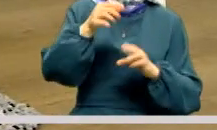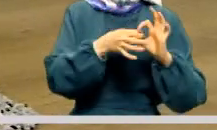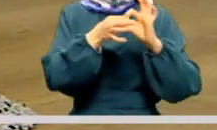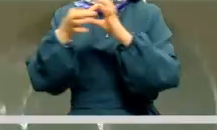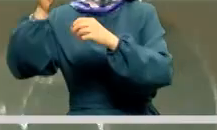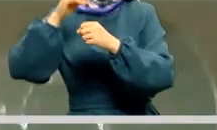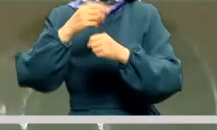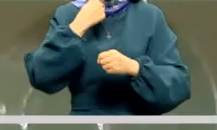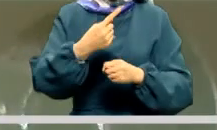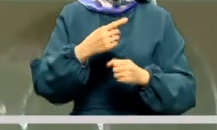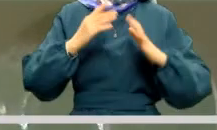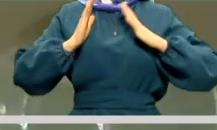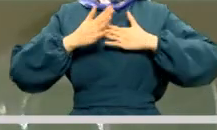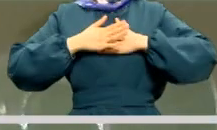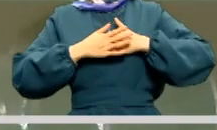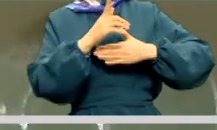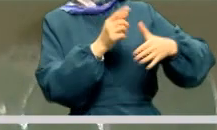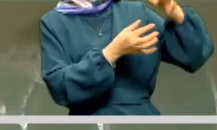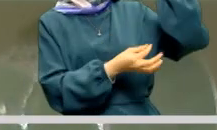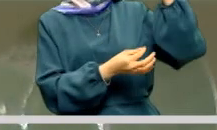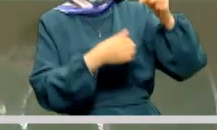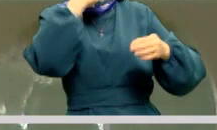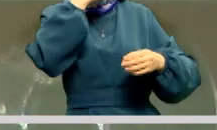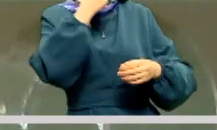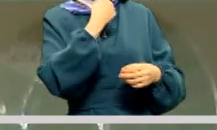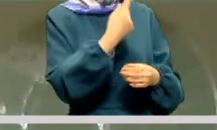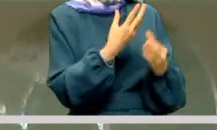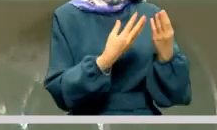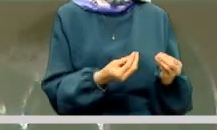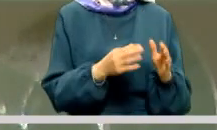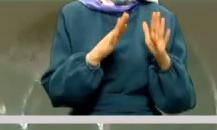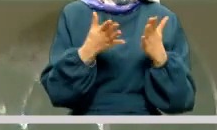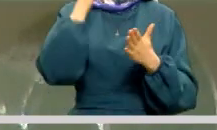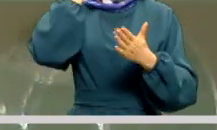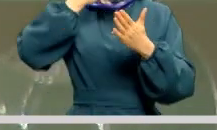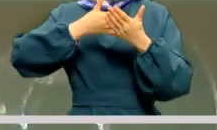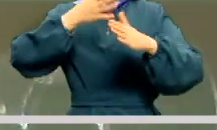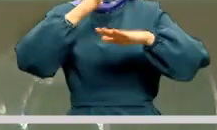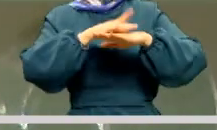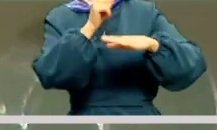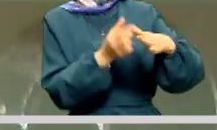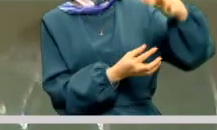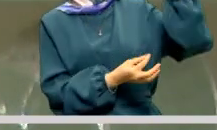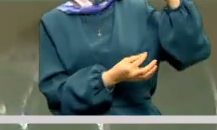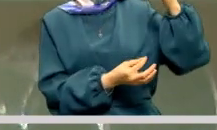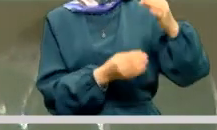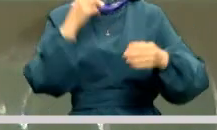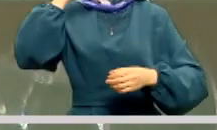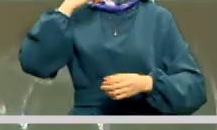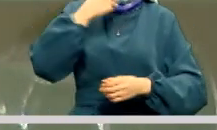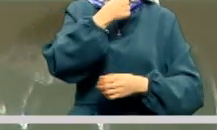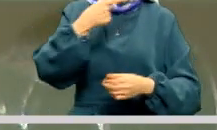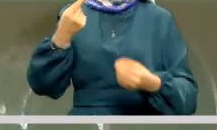arasında zikrettiniz namaz kılan birinin yalan söylüyor olması ya da işte ibadetlerini yerine getiren birinin Aslında ahlakında